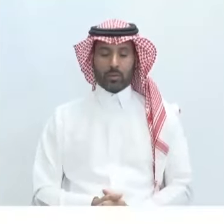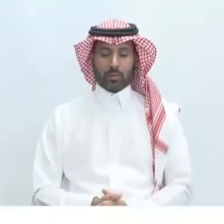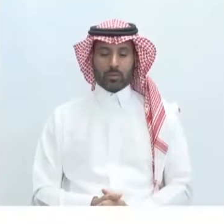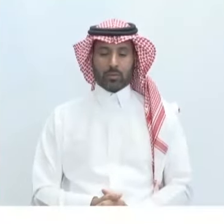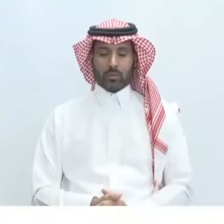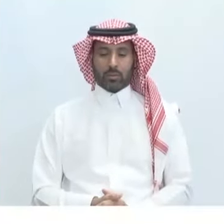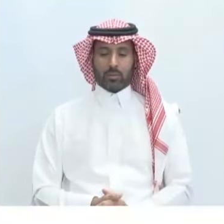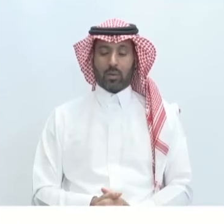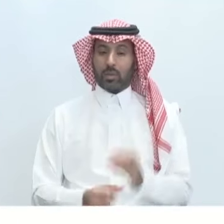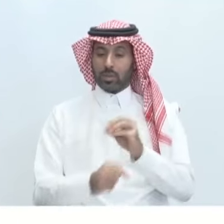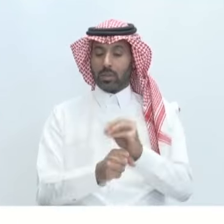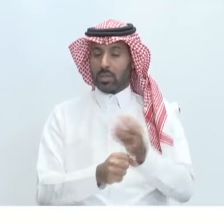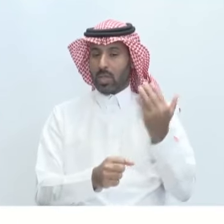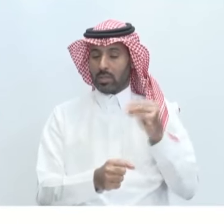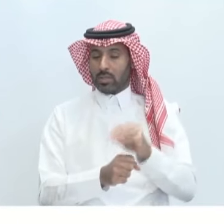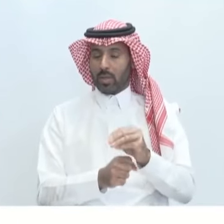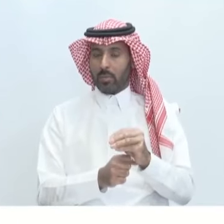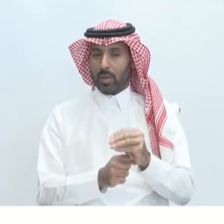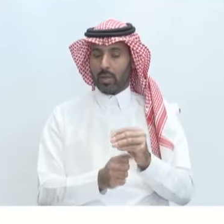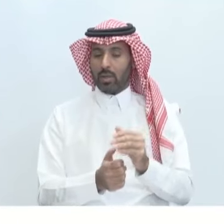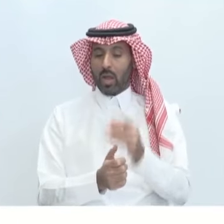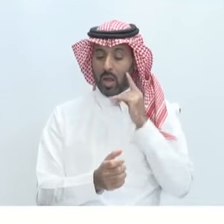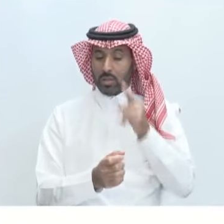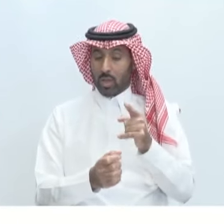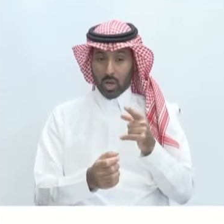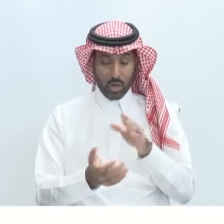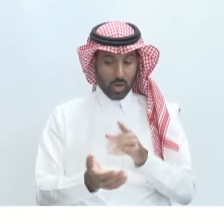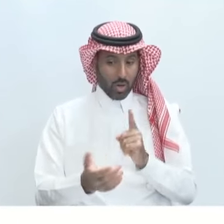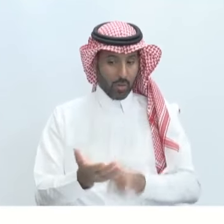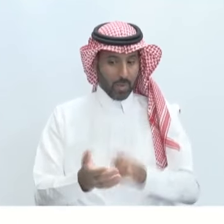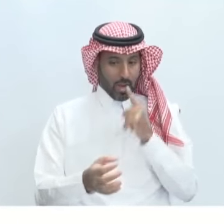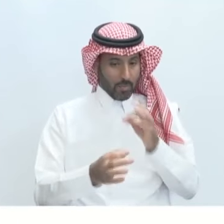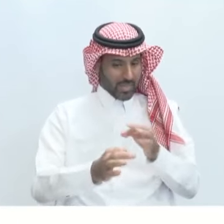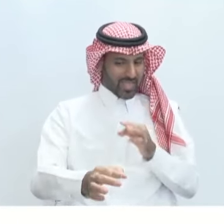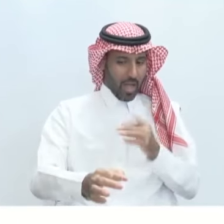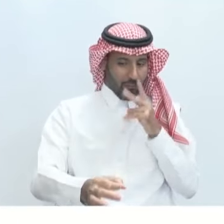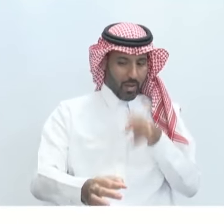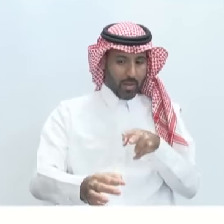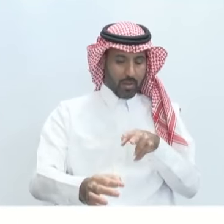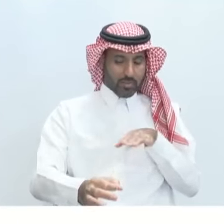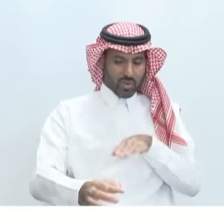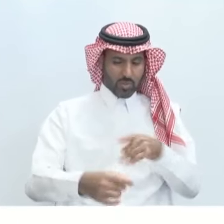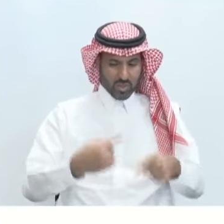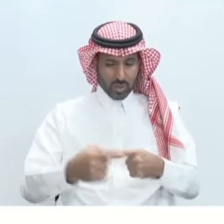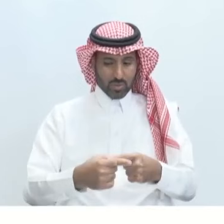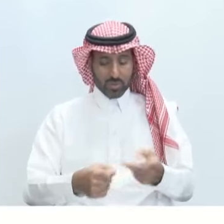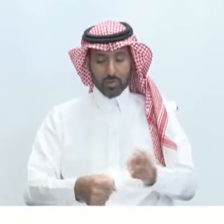الاول تحدثنا في الدرس السابق عن التحقق من المسافه بالصوره بصوره